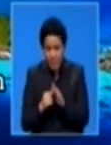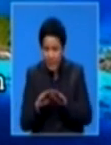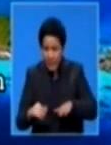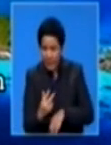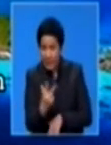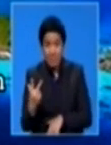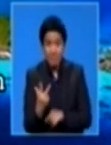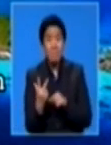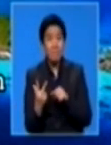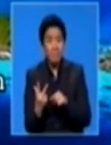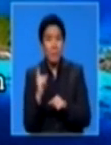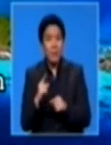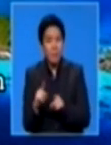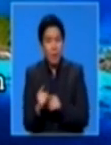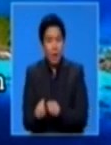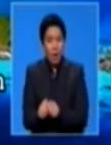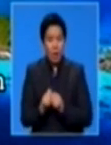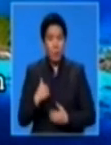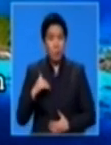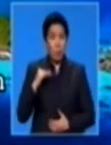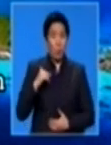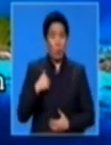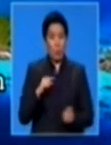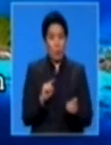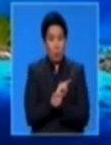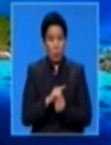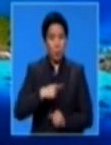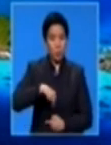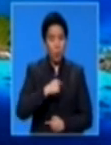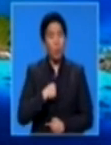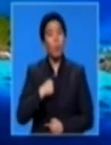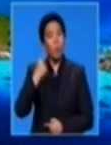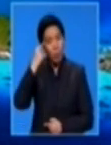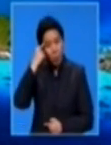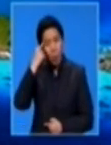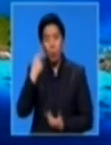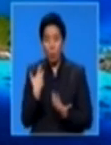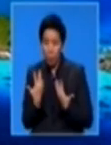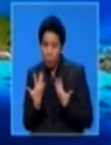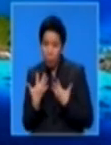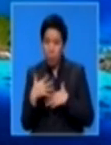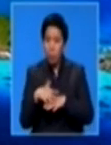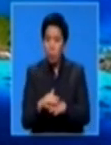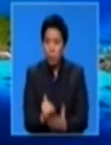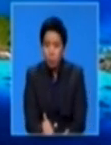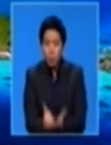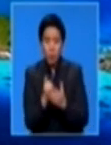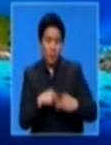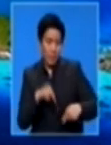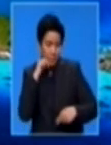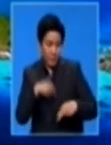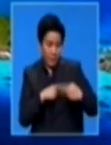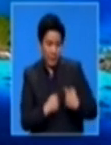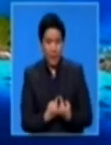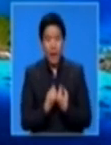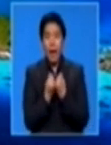นนี้จะเป็นแรงบันดาลใจให้กับผู้ใหญ่และสังคมของเราให้ช่วยกันอยู่ร่วมกันอย่างมีน้ำใจหันมาทำประโยชน์เพื่อส่วน